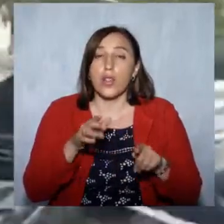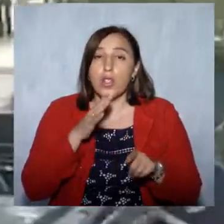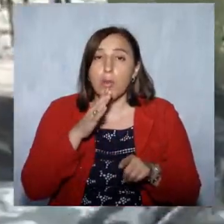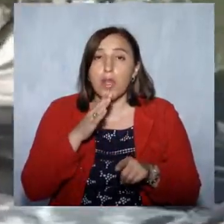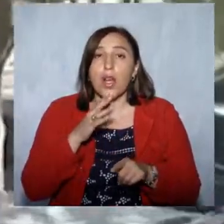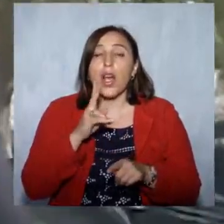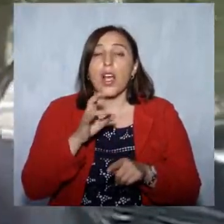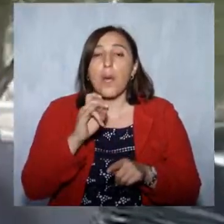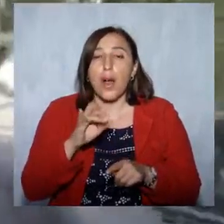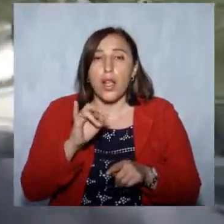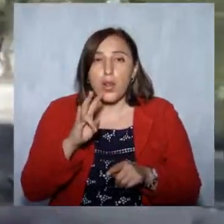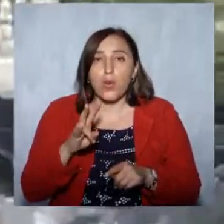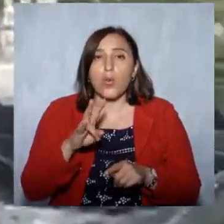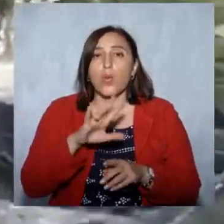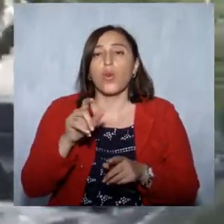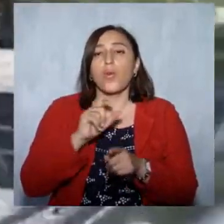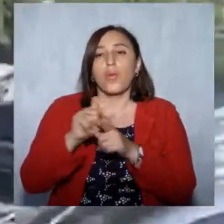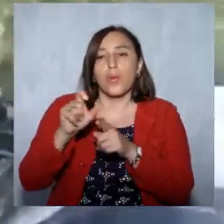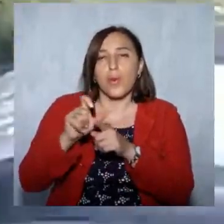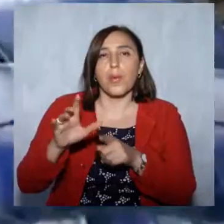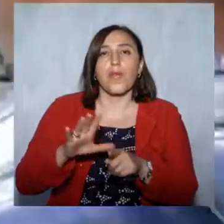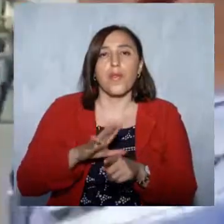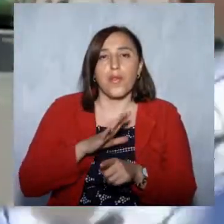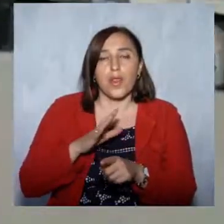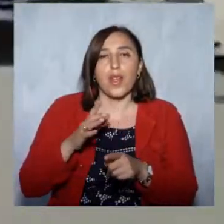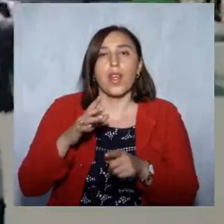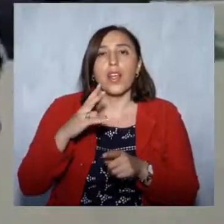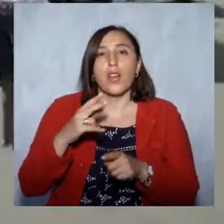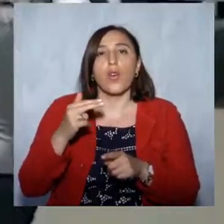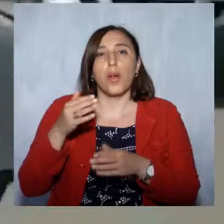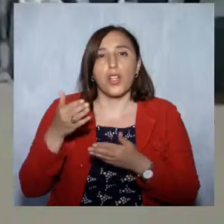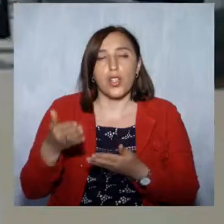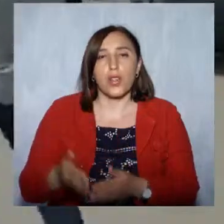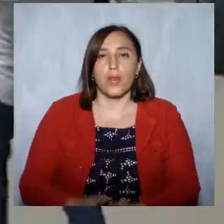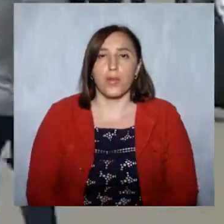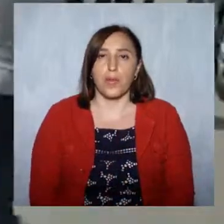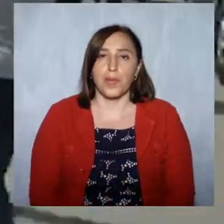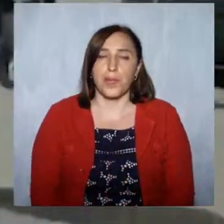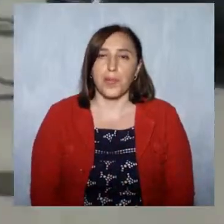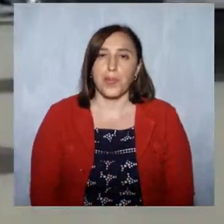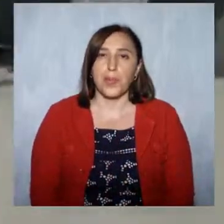դիմավորեցին բողոքի ակցիաներով, վիրավորական վանկարկումներով։